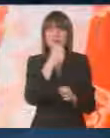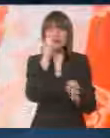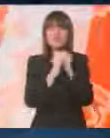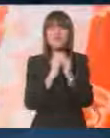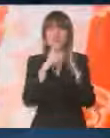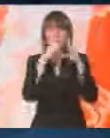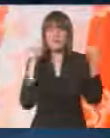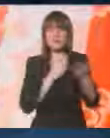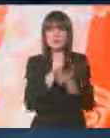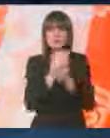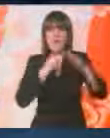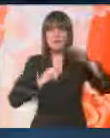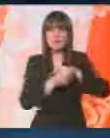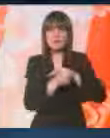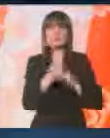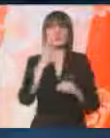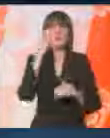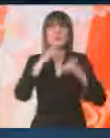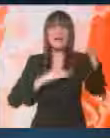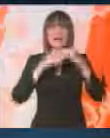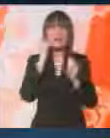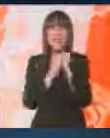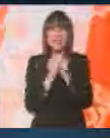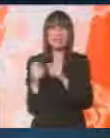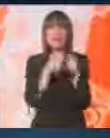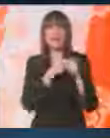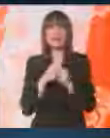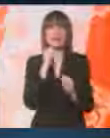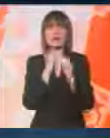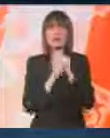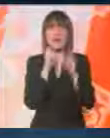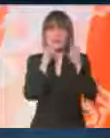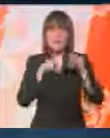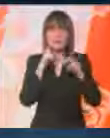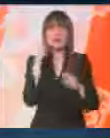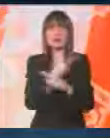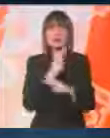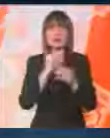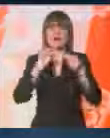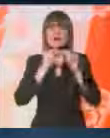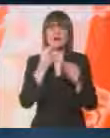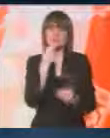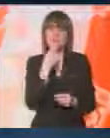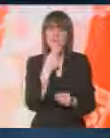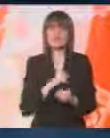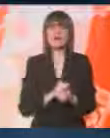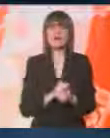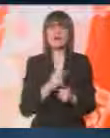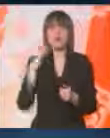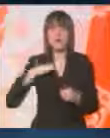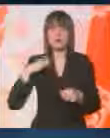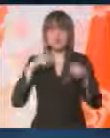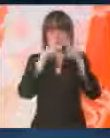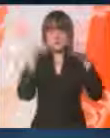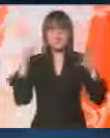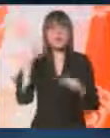zločinima tajnih službi, korupciji, građevinskoj mafiji, organizovanom kriminalu, pljački države, švercu cigareta. Nadležne